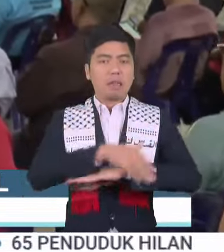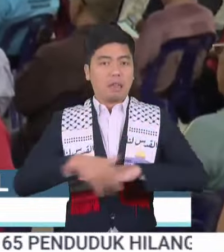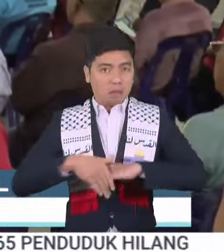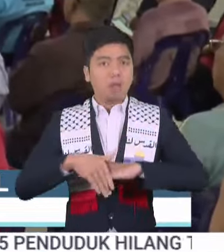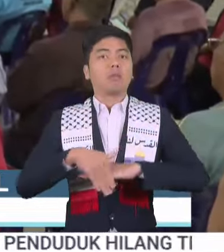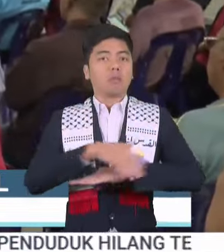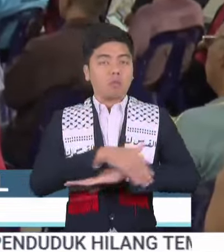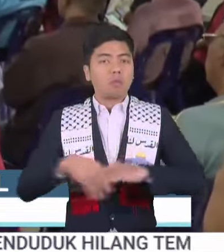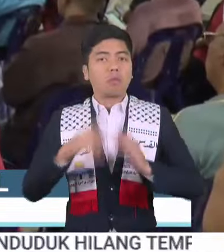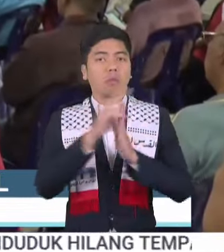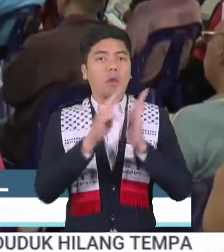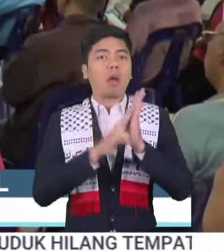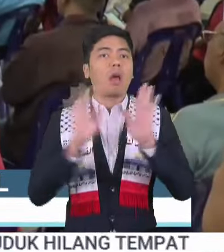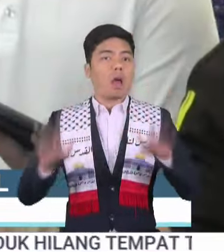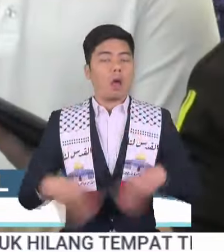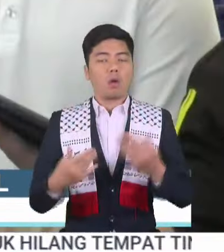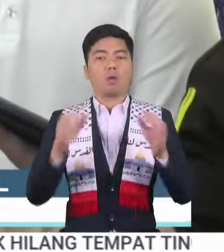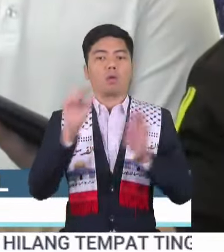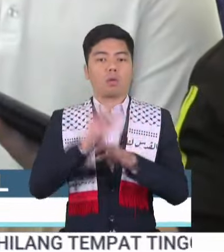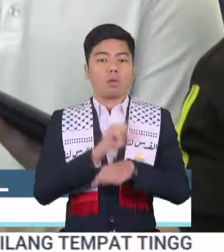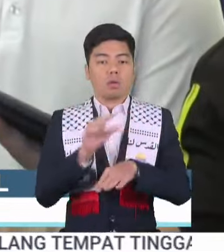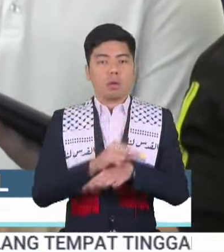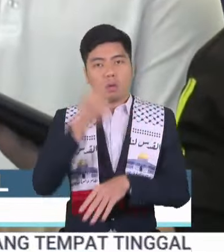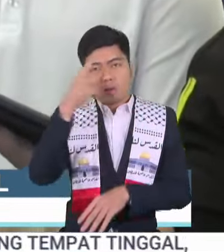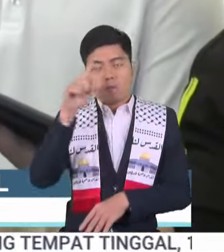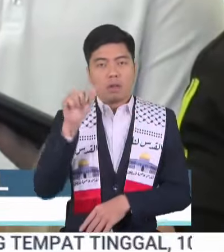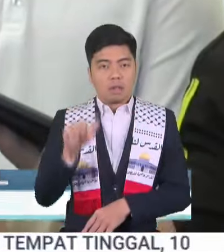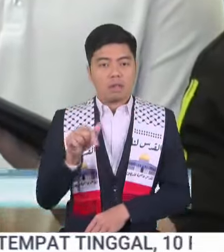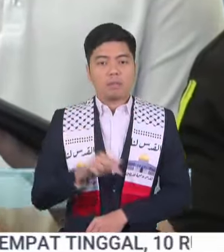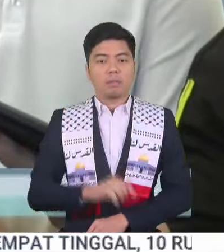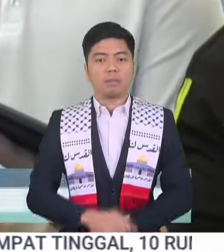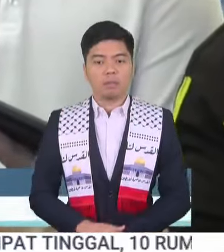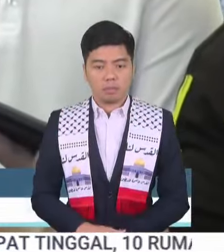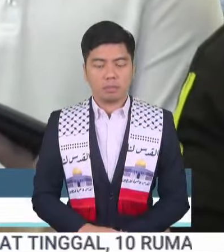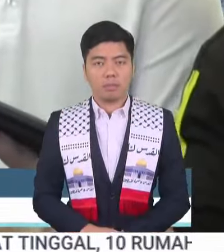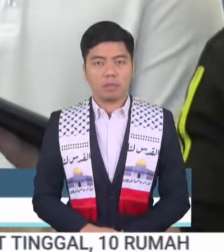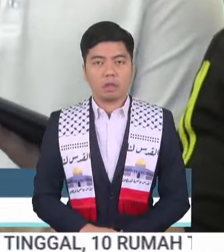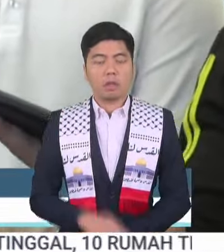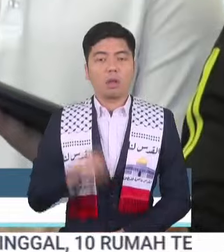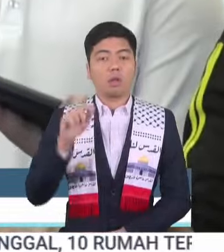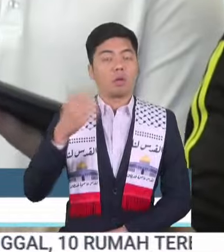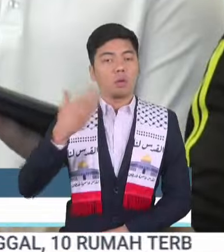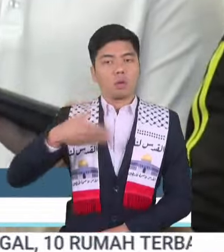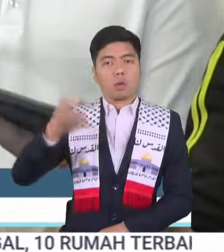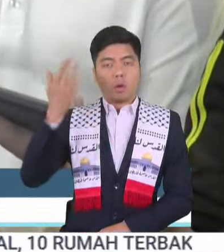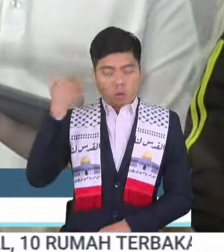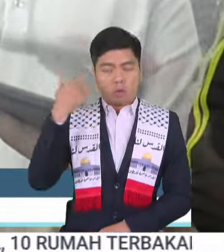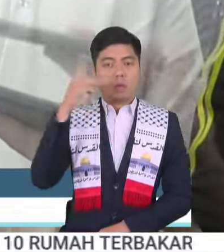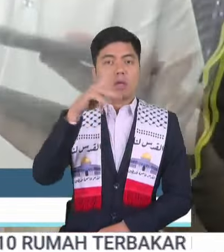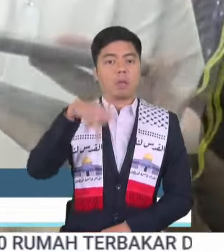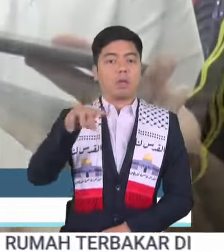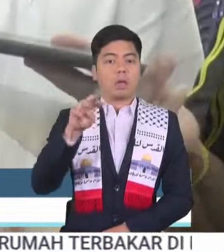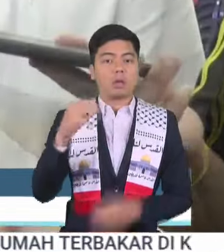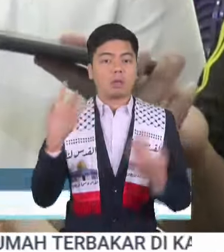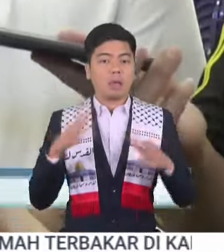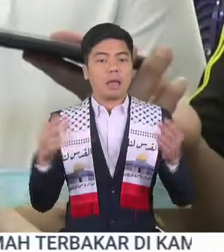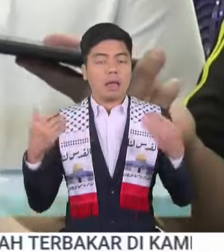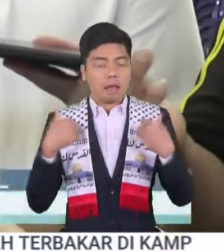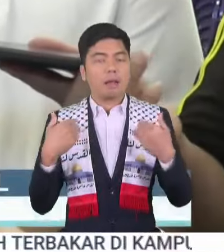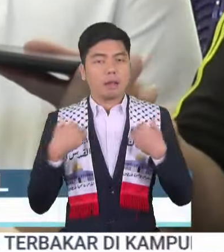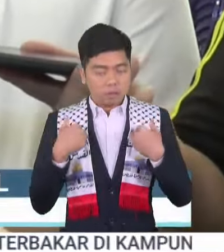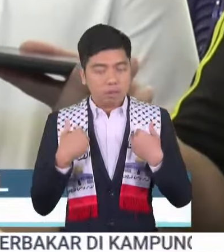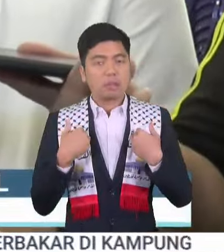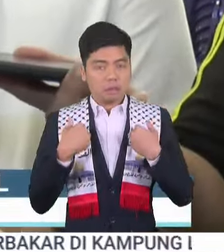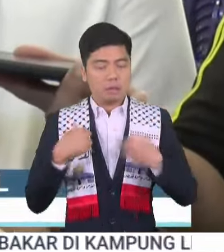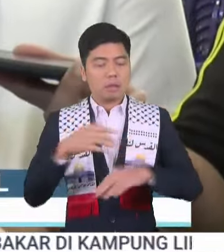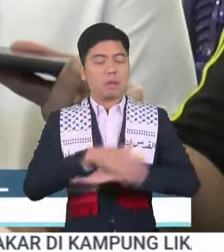guru dan murid yang dikeluarkan sejak tahun. Sebenarnya, KPM telah keluarkan guideline dan guideline itu sudah lama keluar. Saya telah persetujuan ibu